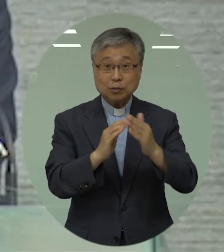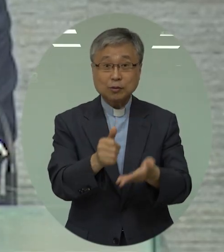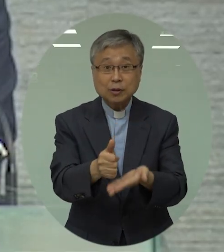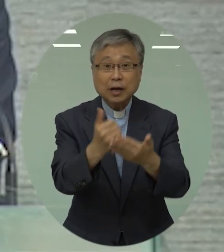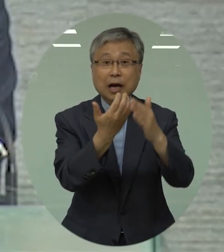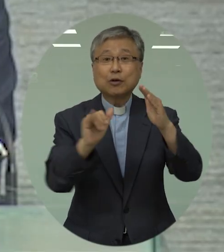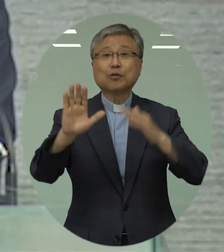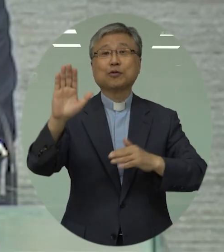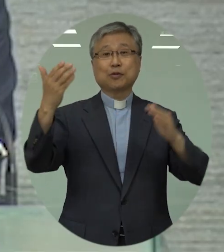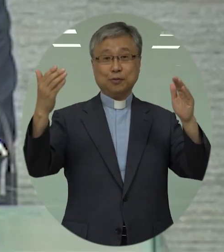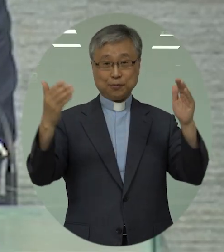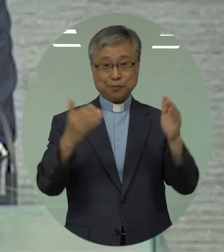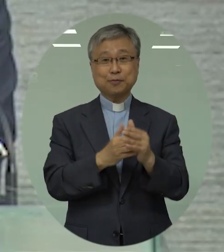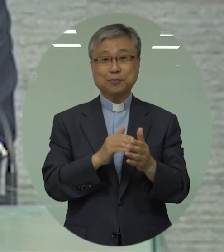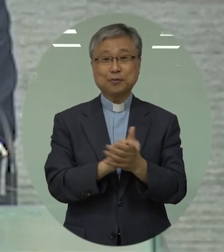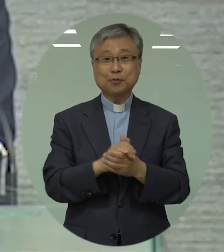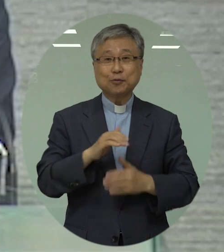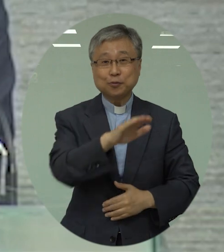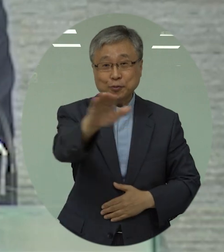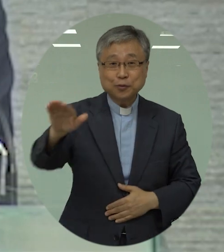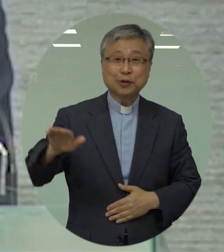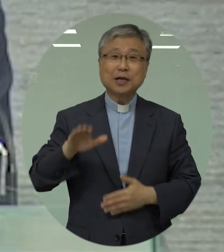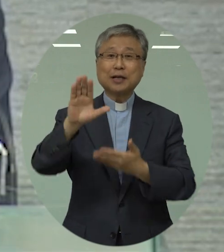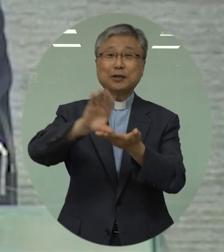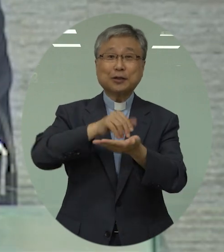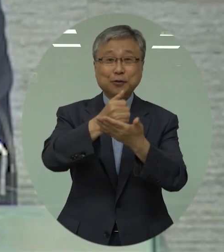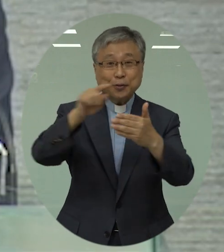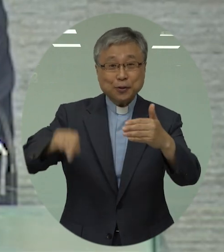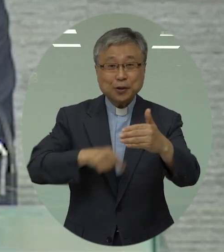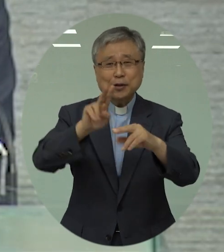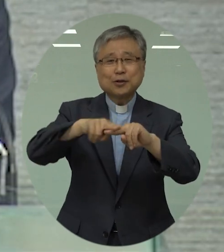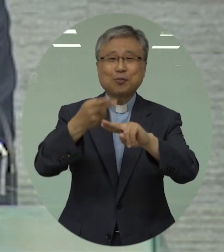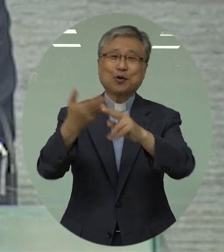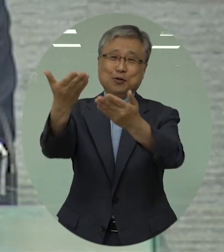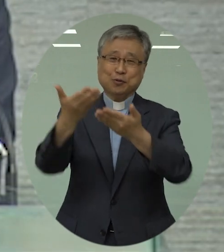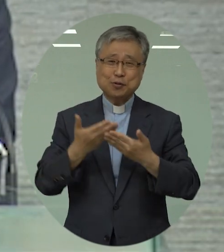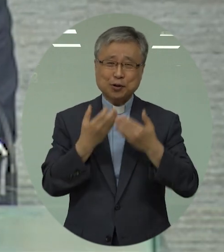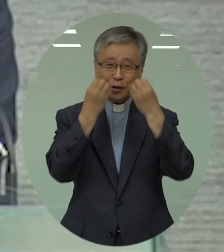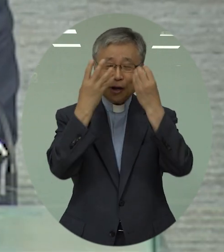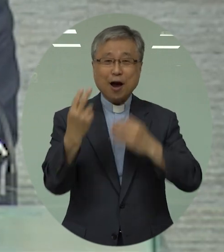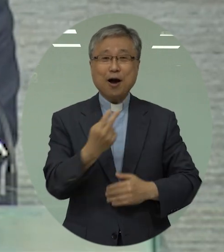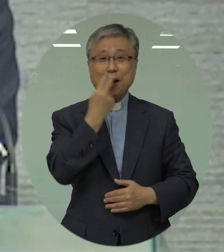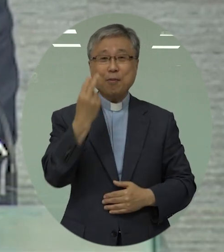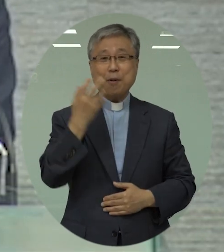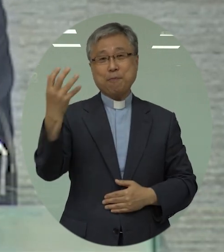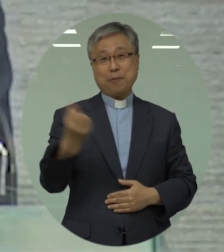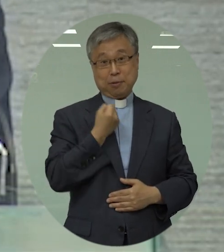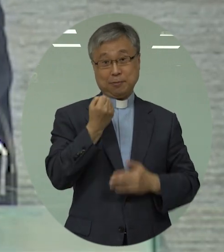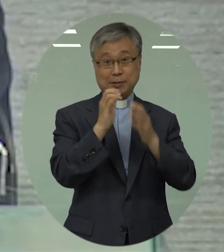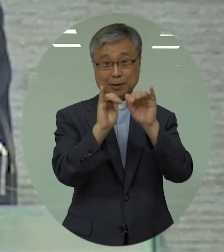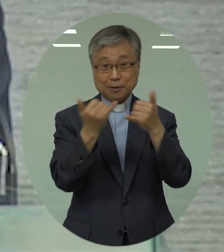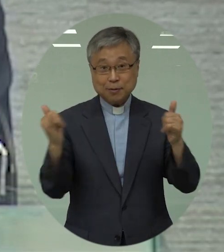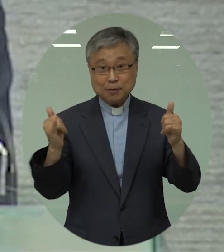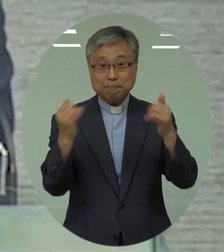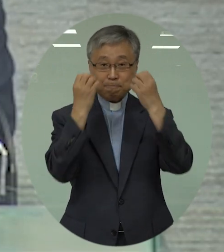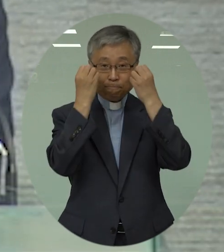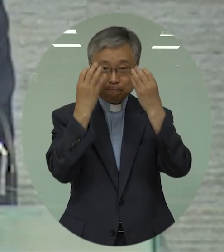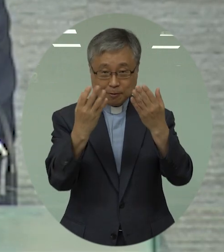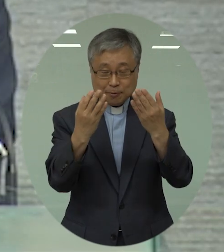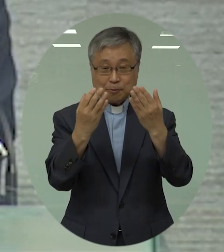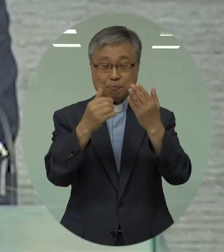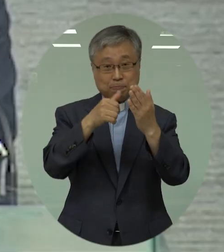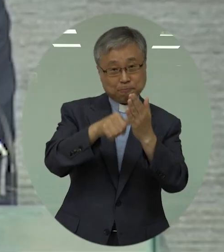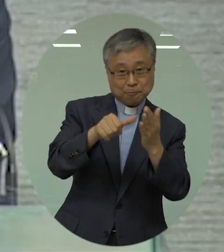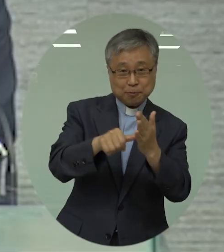되셨습니다. 우리는 그리스도 안에서 선물로 주어지는 새로운 생명을 받은 사람들을 새로운